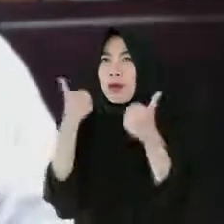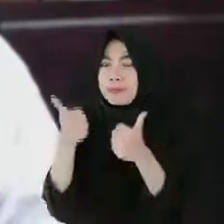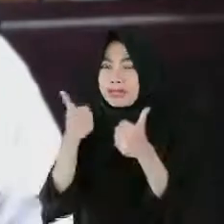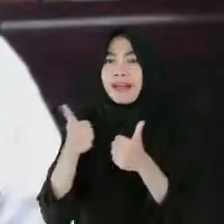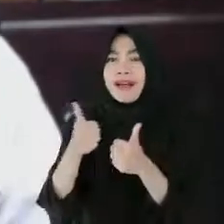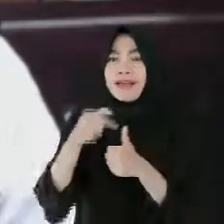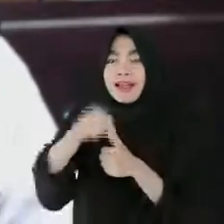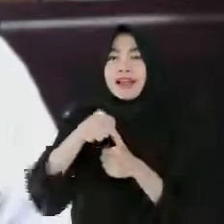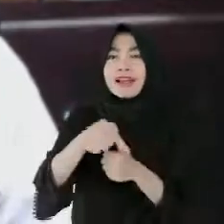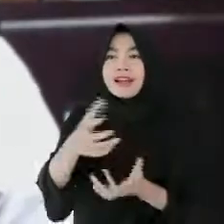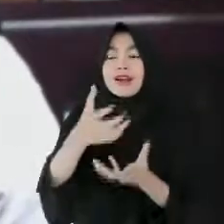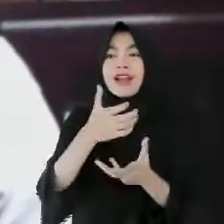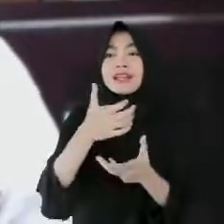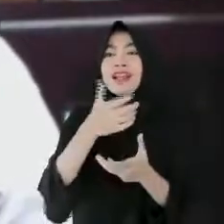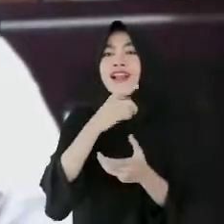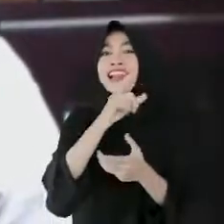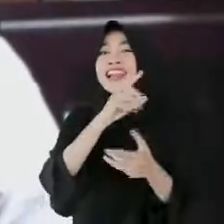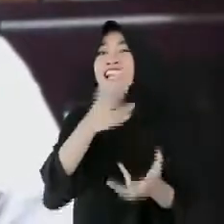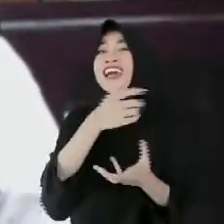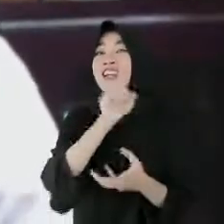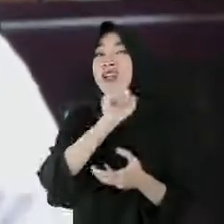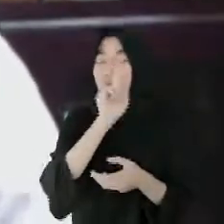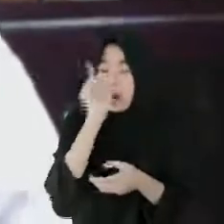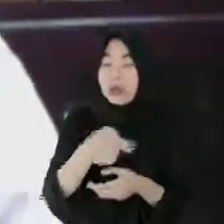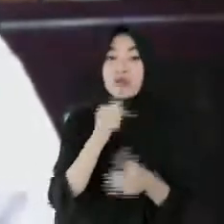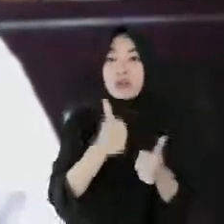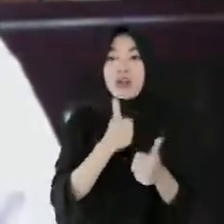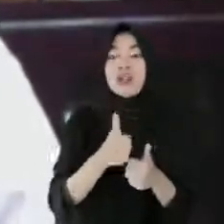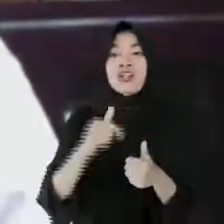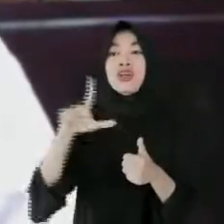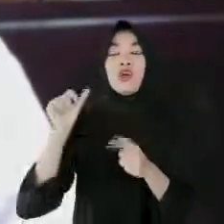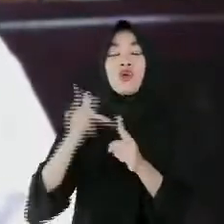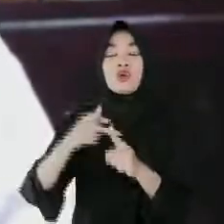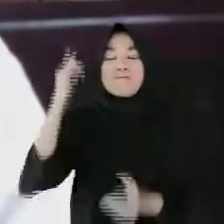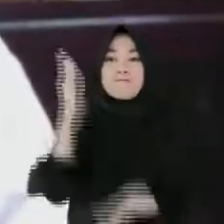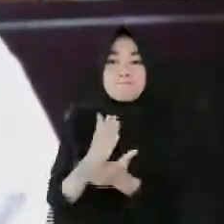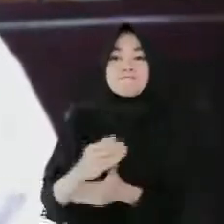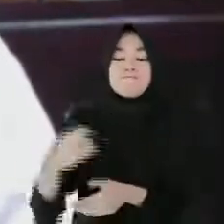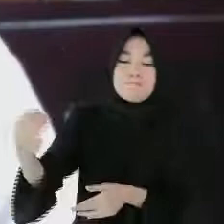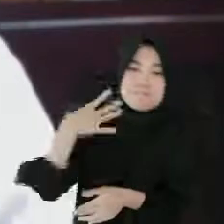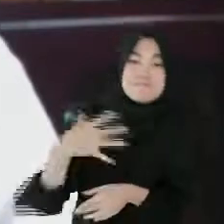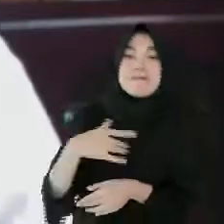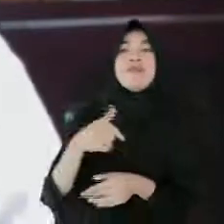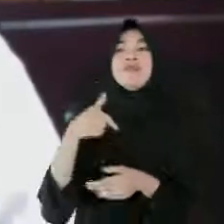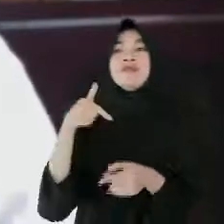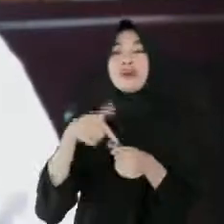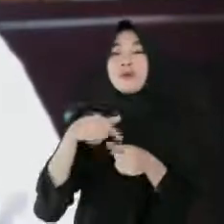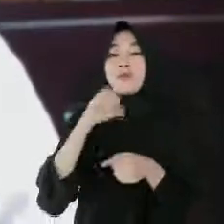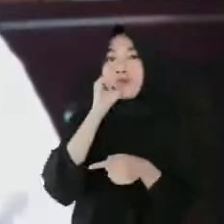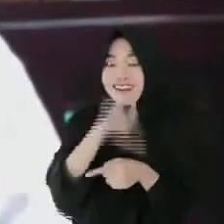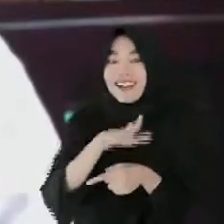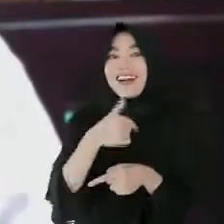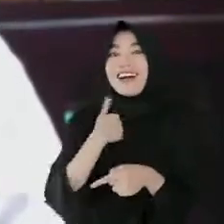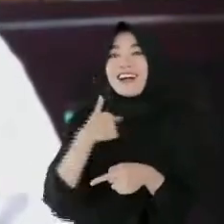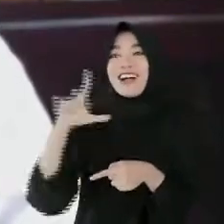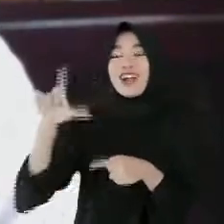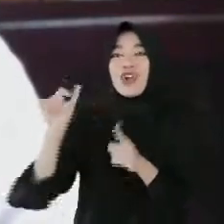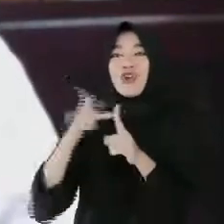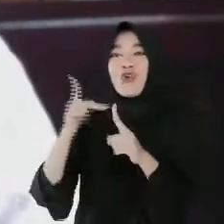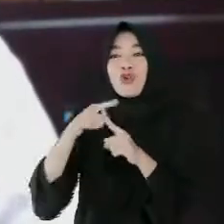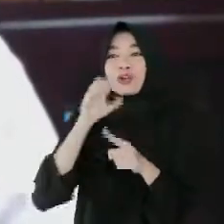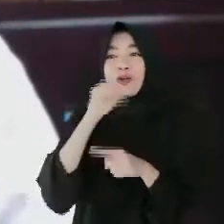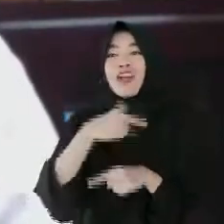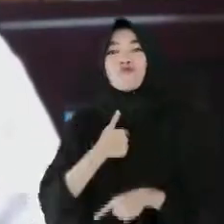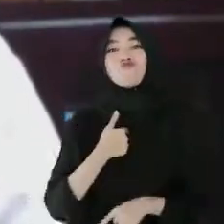Bro belum ada Delta varian kan Mbak suami gepra sekali ditegaskan oleh Palu jadi poinnya Kembali ke tadi harus tetap kita tidak